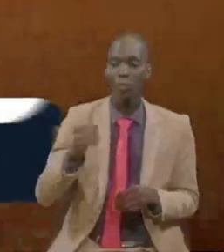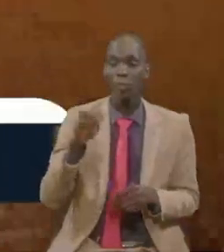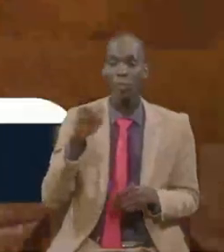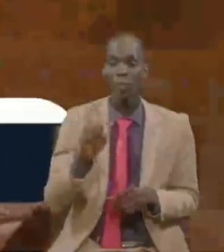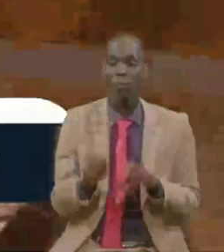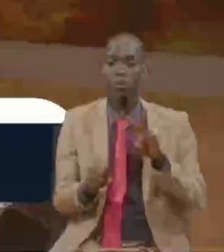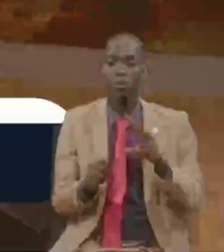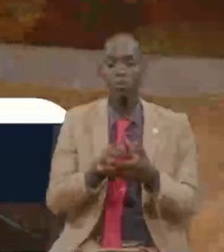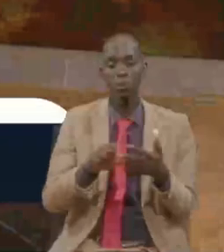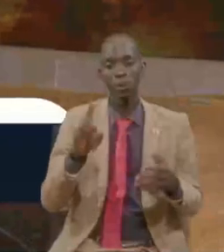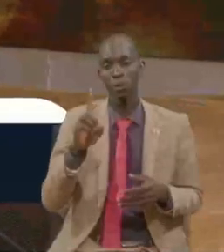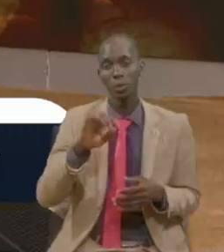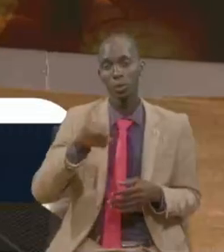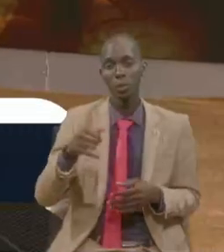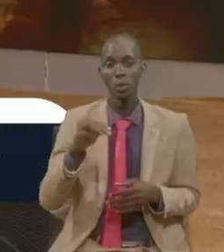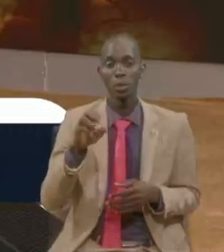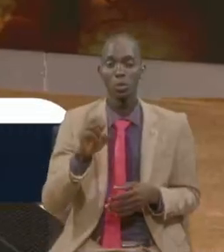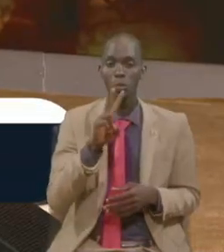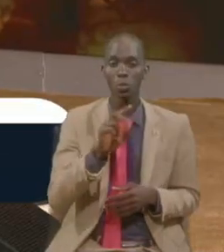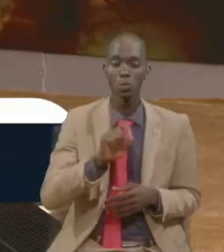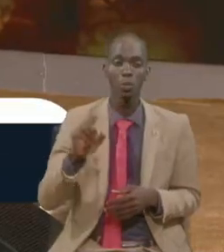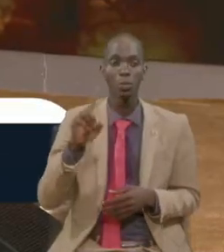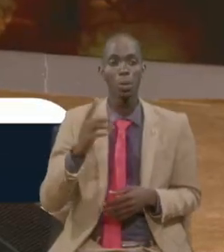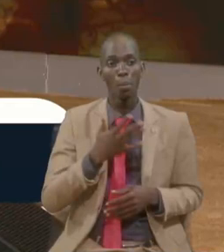Jacques chapitre 2, verset 1.